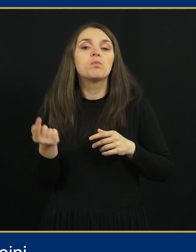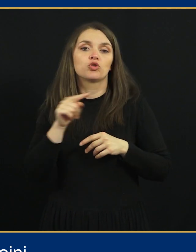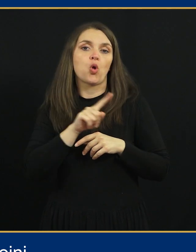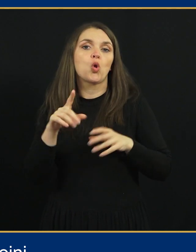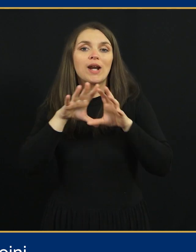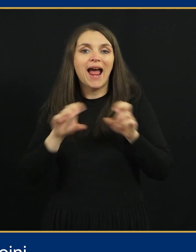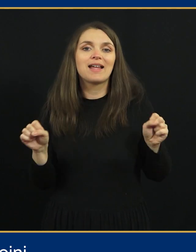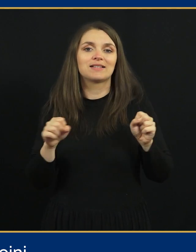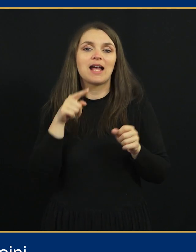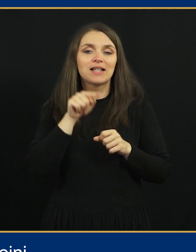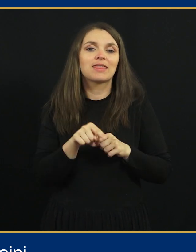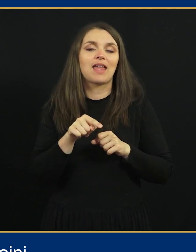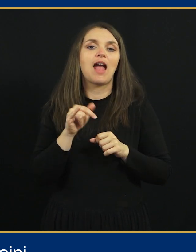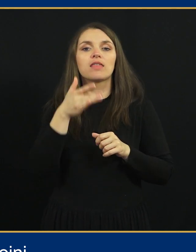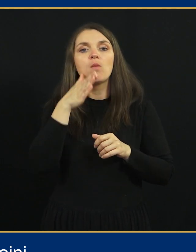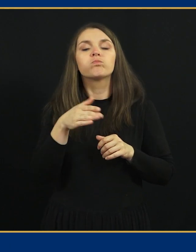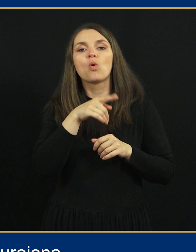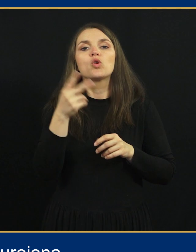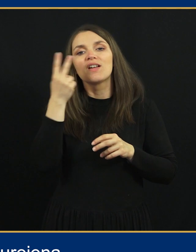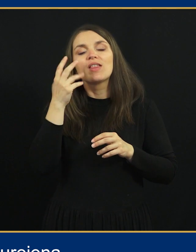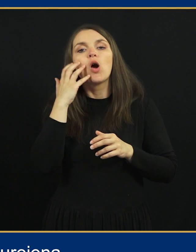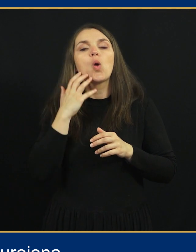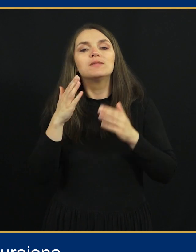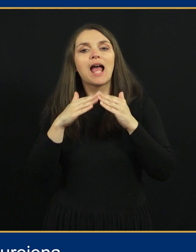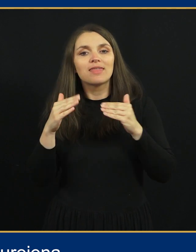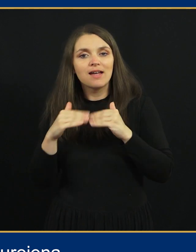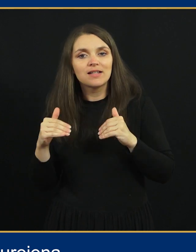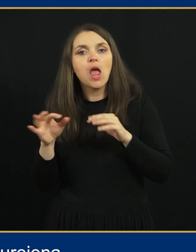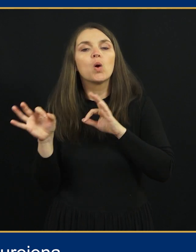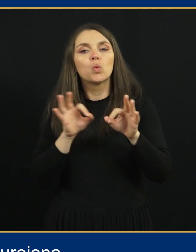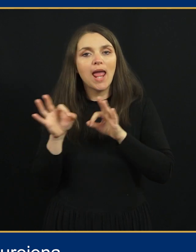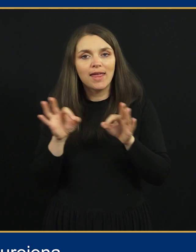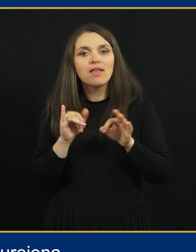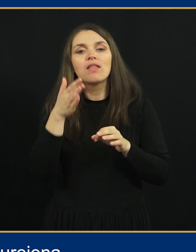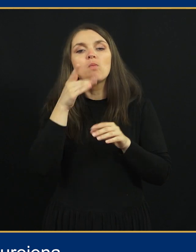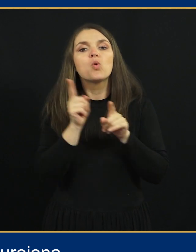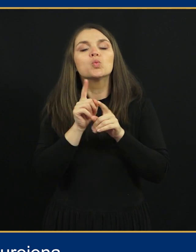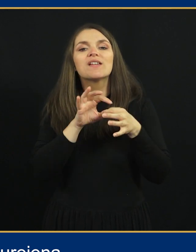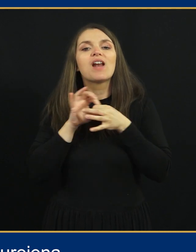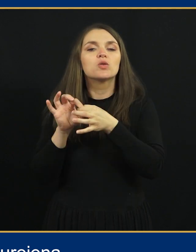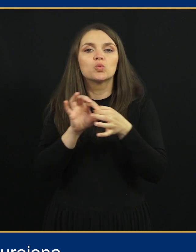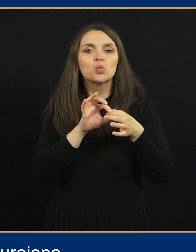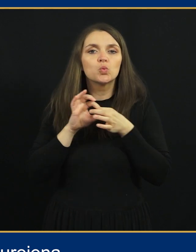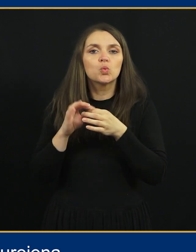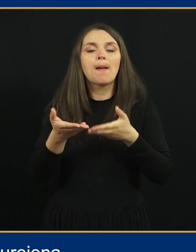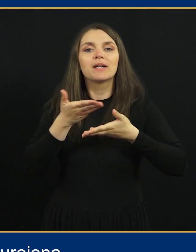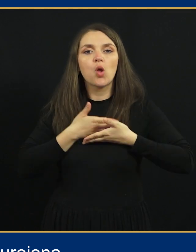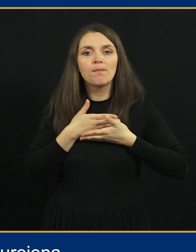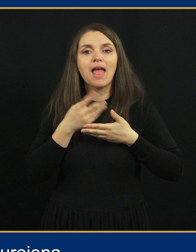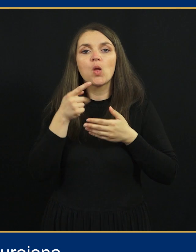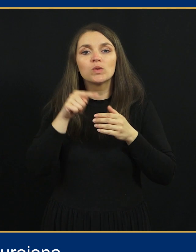da bo prišlo do realizacije tega, da bodo seveda romska naselja urejena, da bo tudi